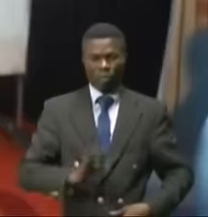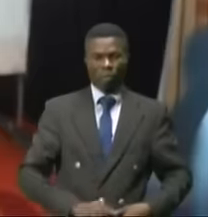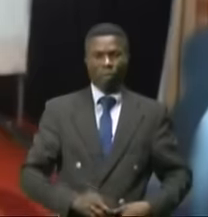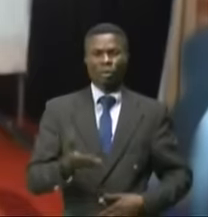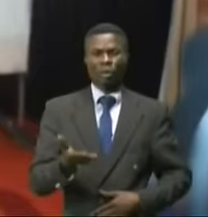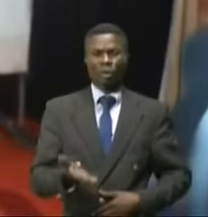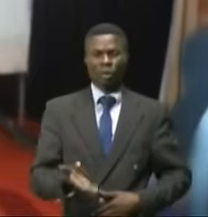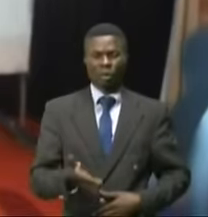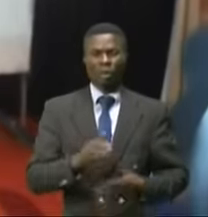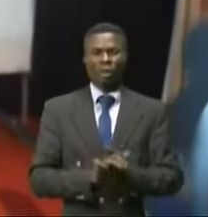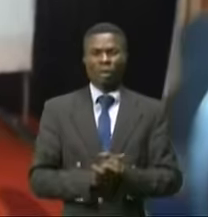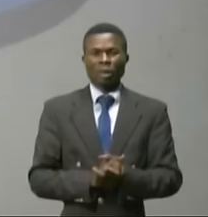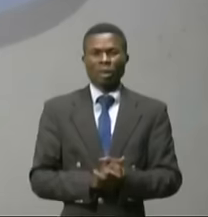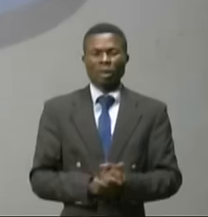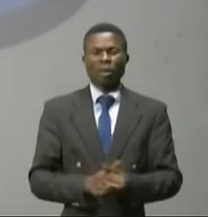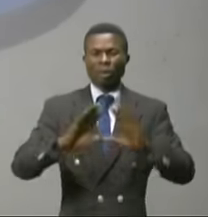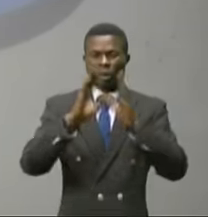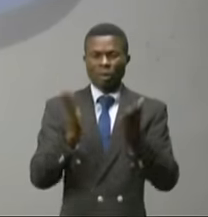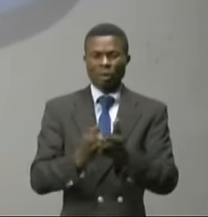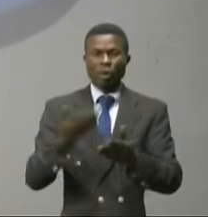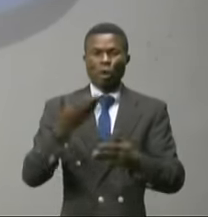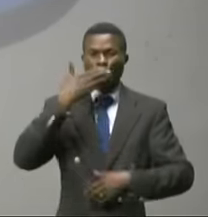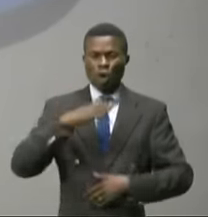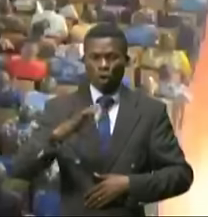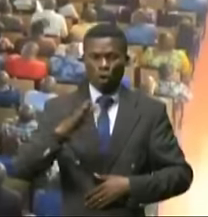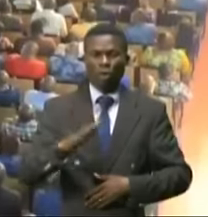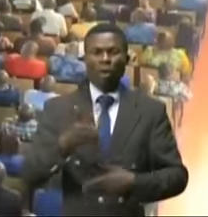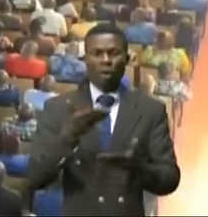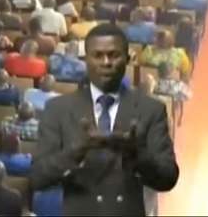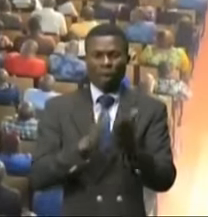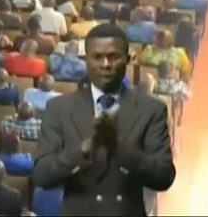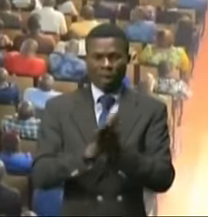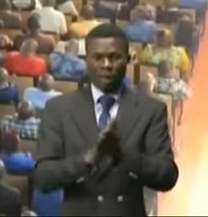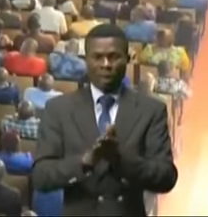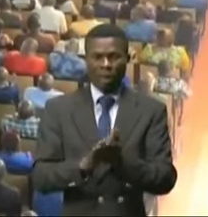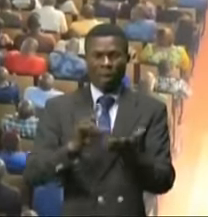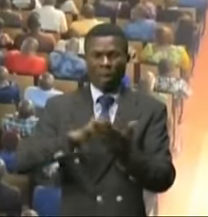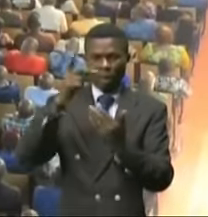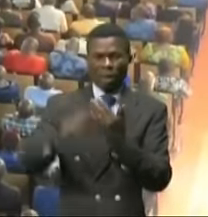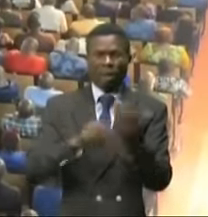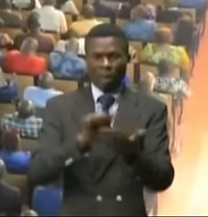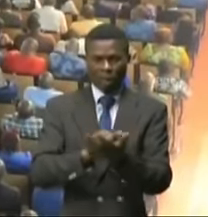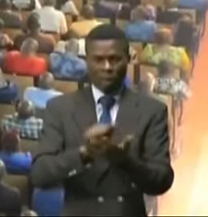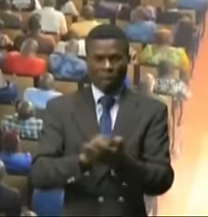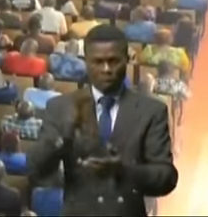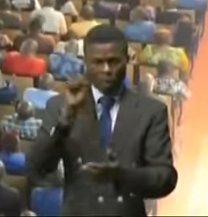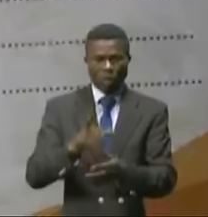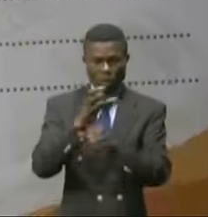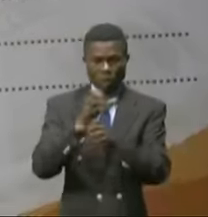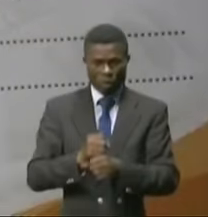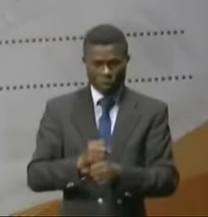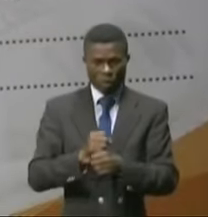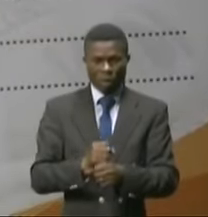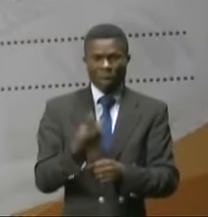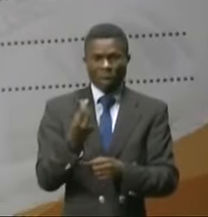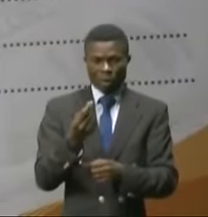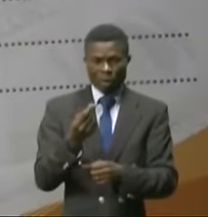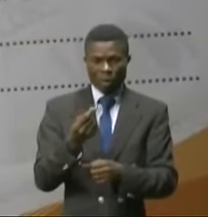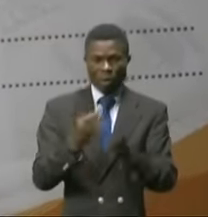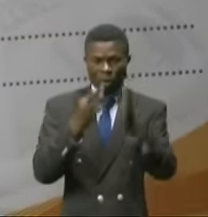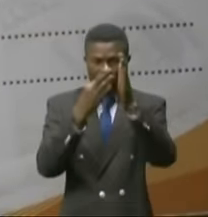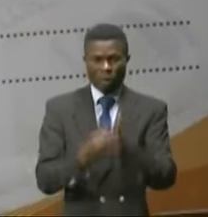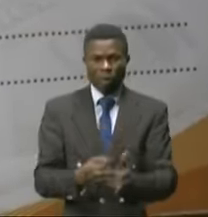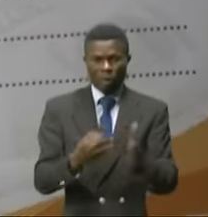Félix-Antoine Tshisekedi Tshilombo. Tous les établissements de soins et de santé concernés par ces vastes programmes reçoivent ces jours un chèque de